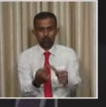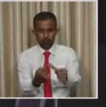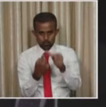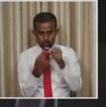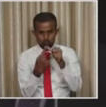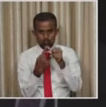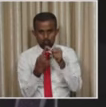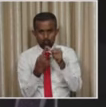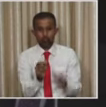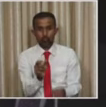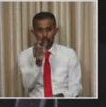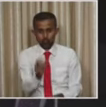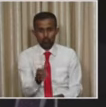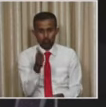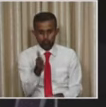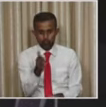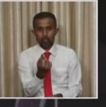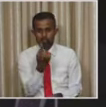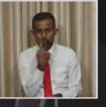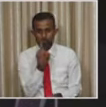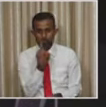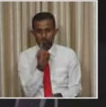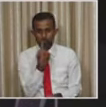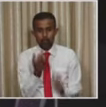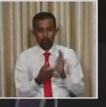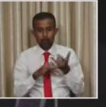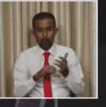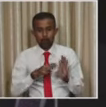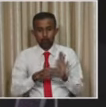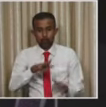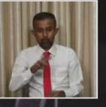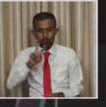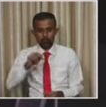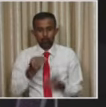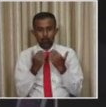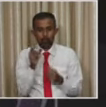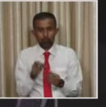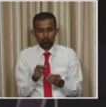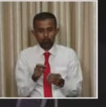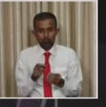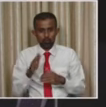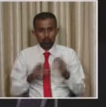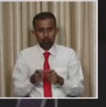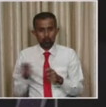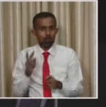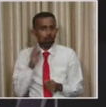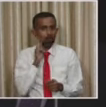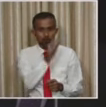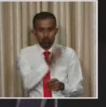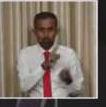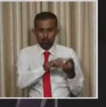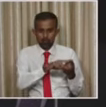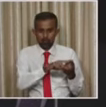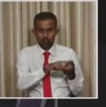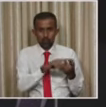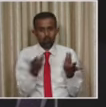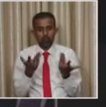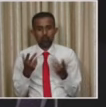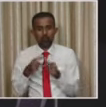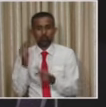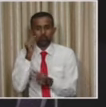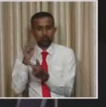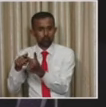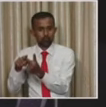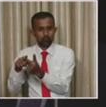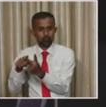මොකද්ද? ඔබතුමා කිව්වේ ජන රුපියල් මිලියන 320ක් උපදේශකයන්ට පාවිච්චි කරලා තිබෙන්නේ රනිල් වික්‍රමසිංහ ජනාධිපතිවරයාද? නැත්නම් අනුර